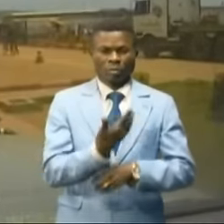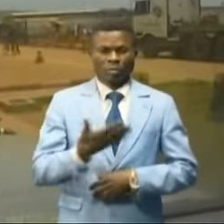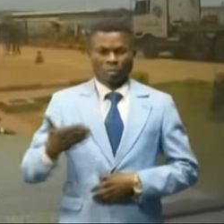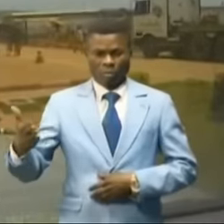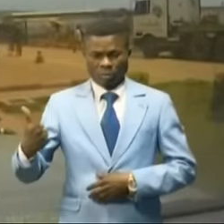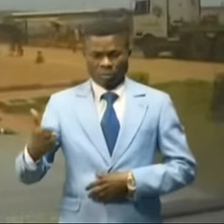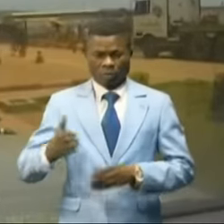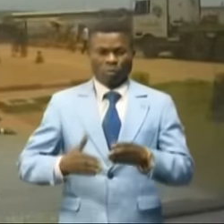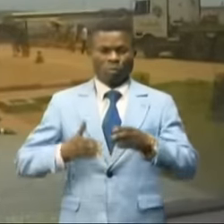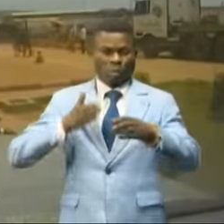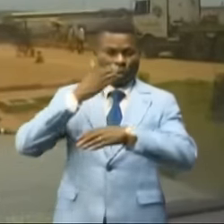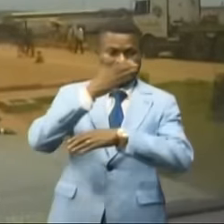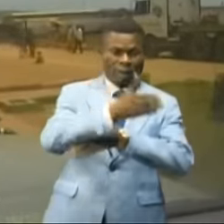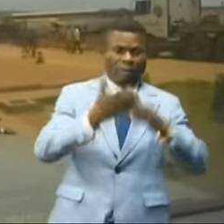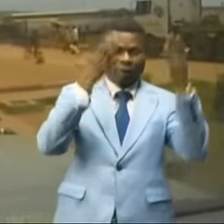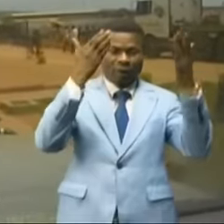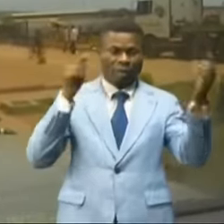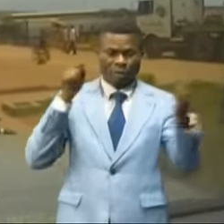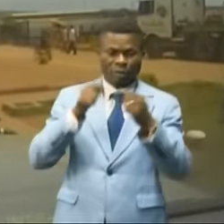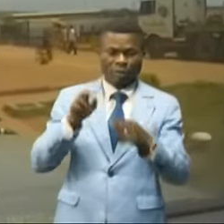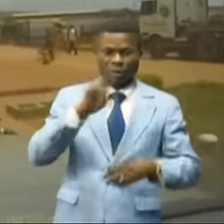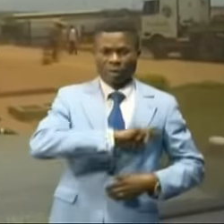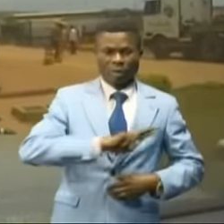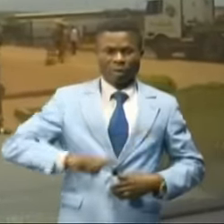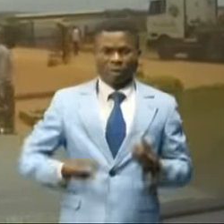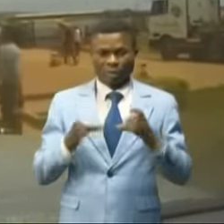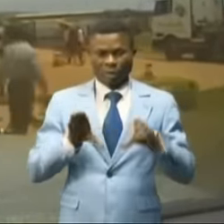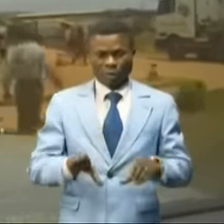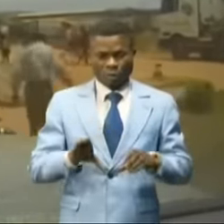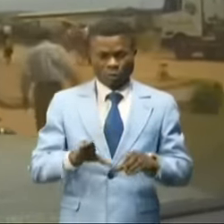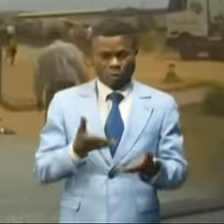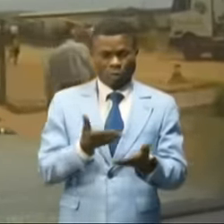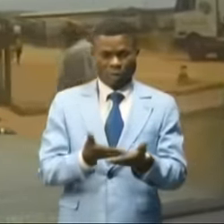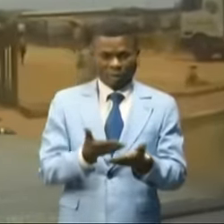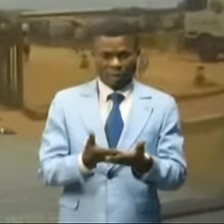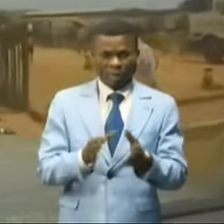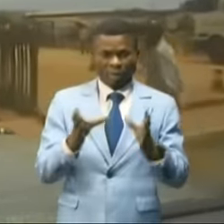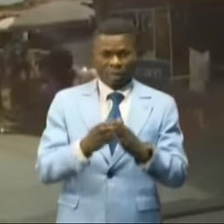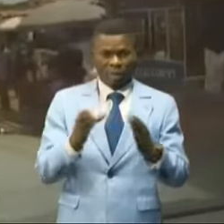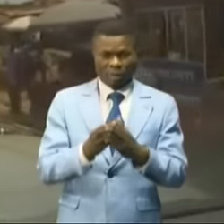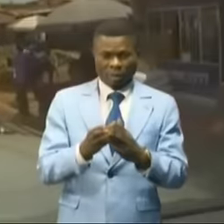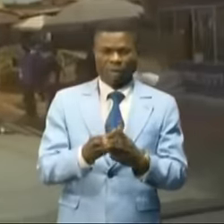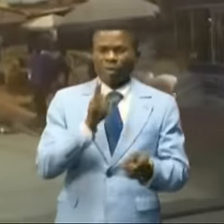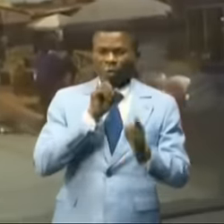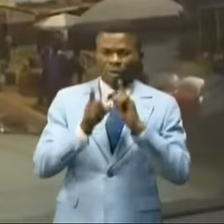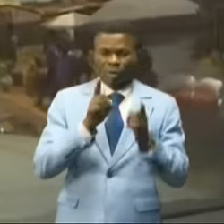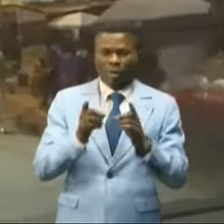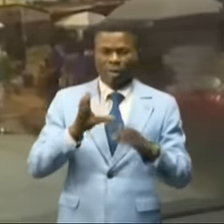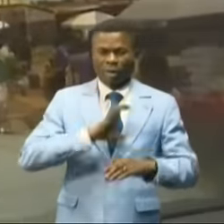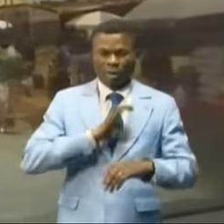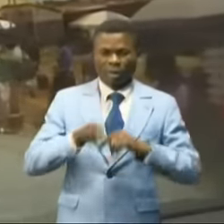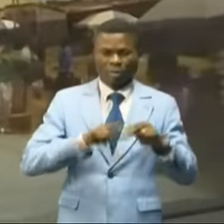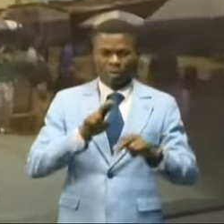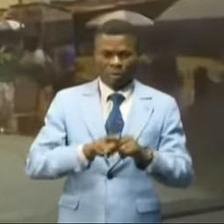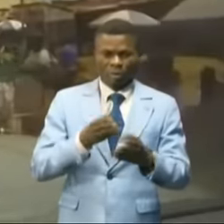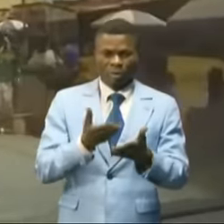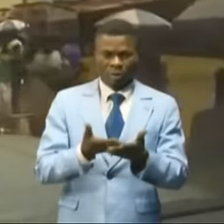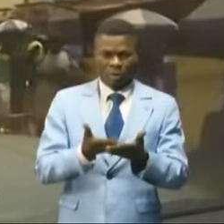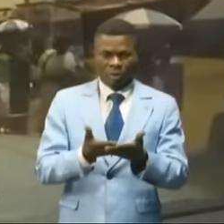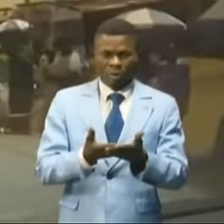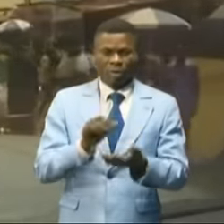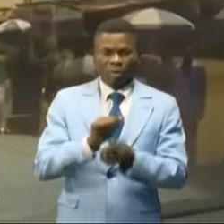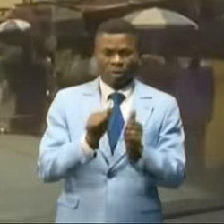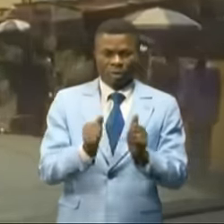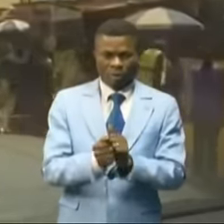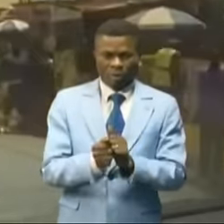la RDC à la Zambie. Ici, à la frontière de Kasumbalesa, après un simple contrôle de la police. L'image que l'on n'a plus vue